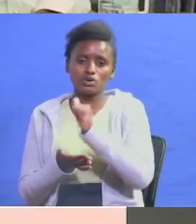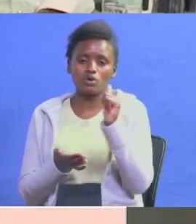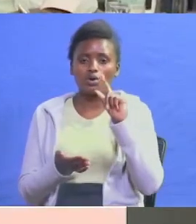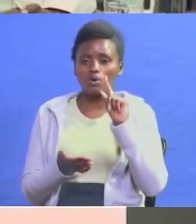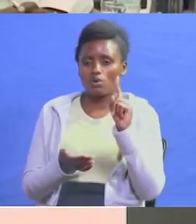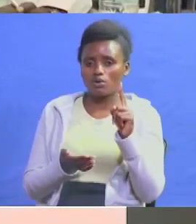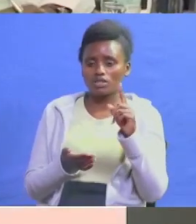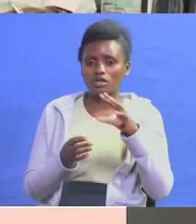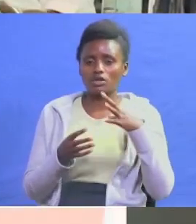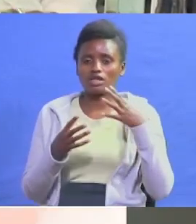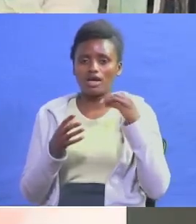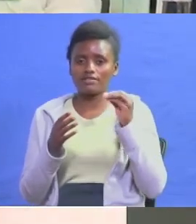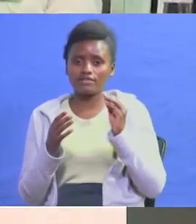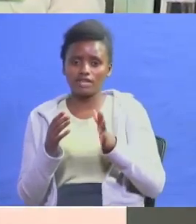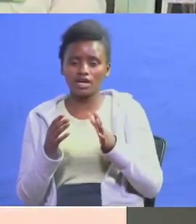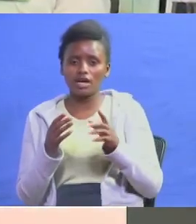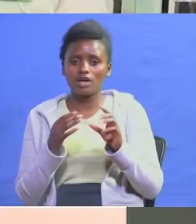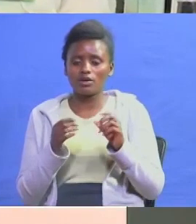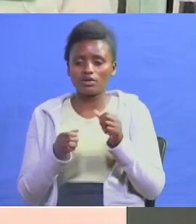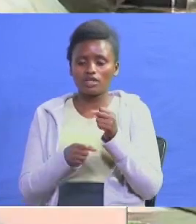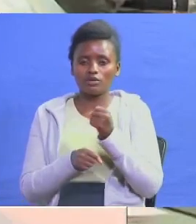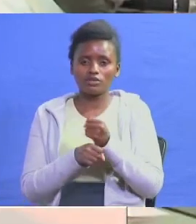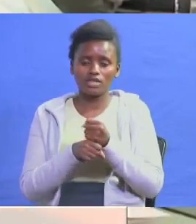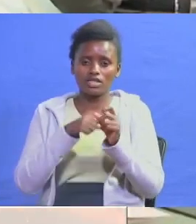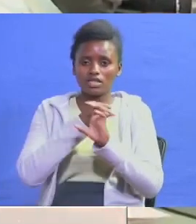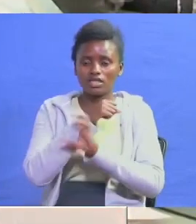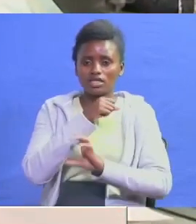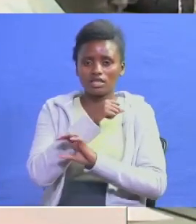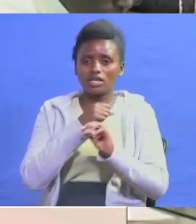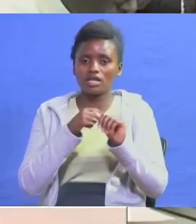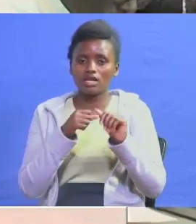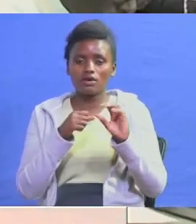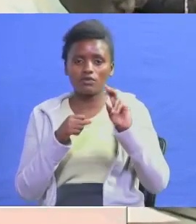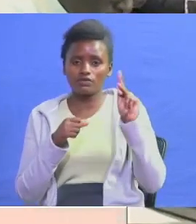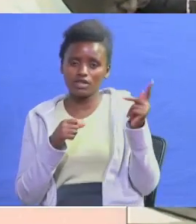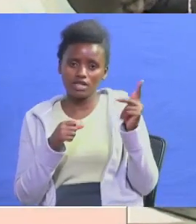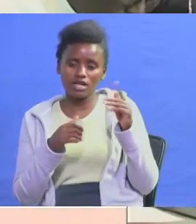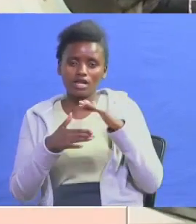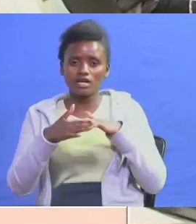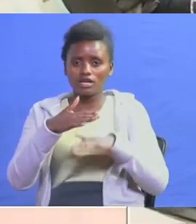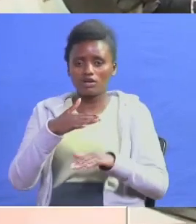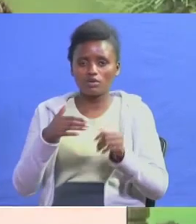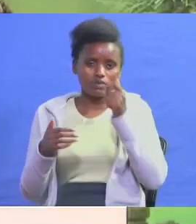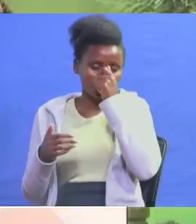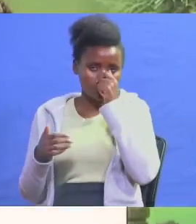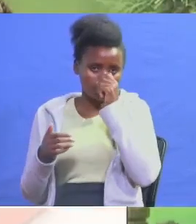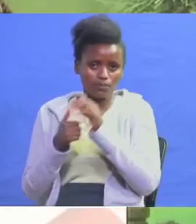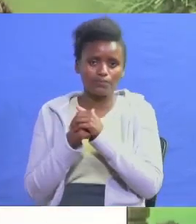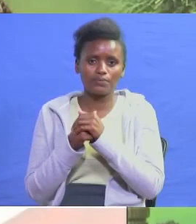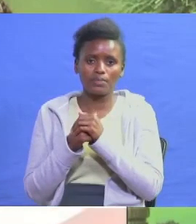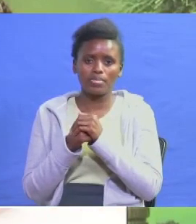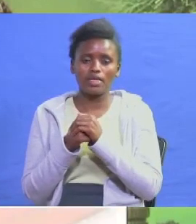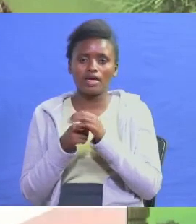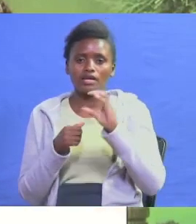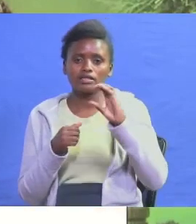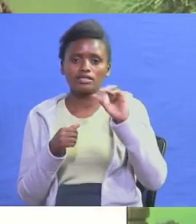nchi wa Afrika uliofanyika Kenya mnamo September mwaka 2023 chini ya uongozi wa Rais William Ruto. Carbon